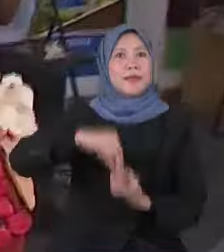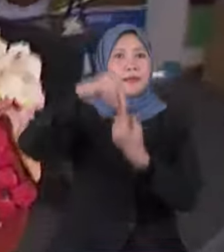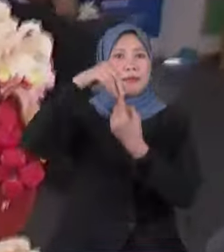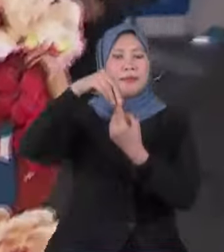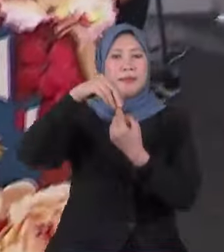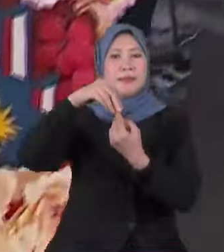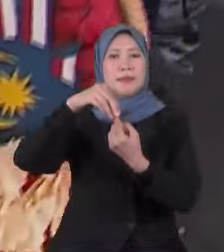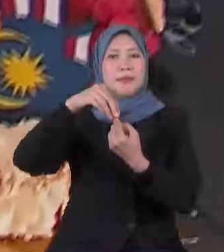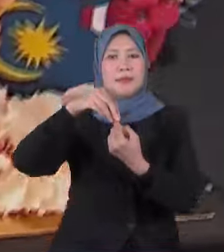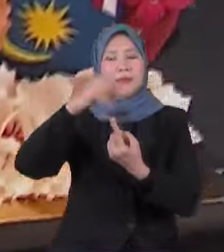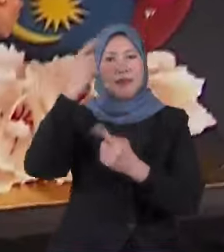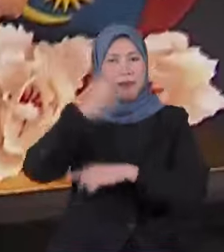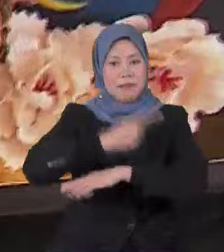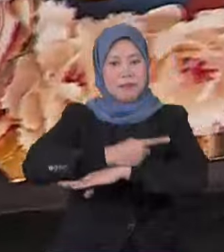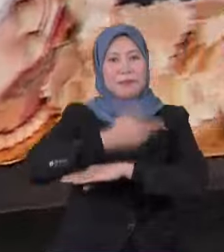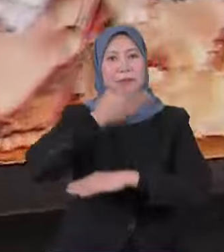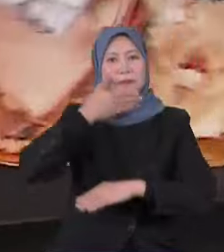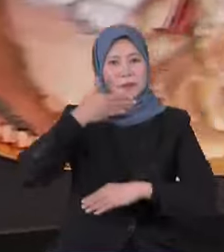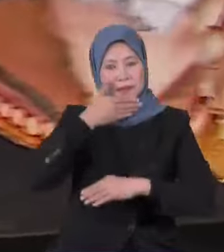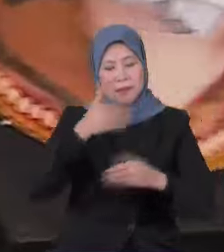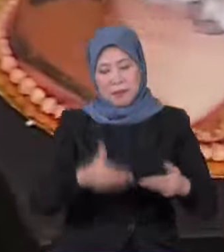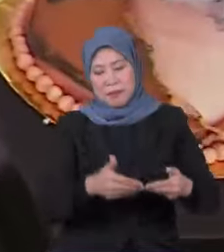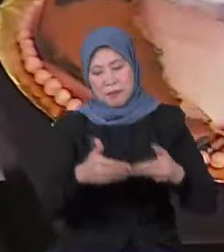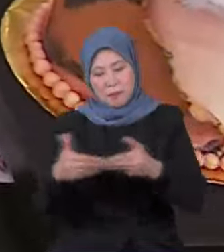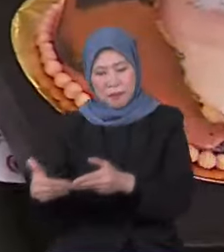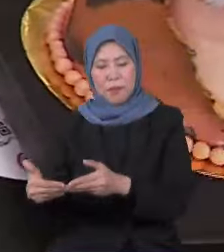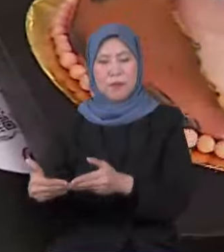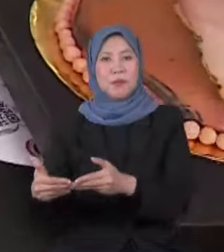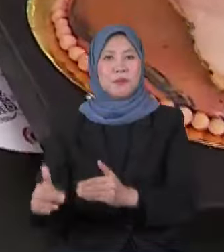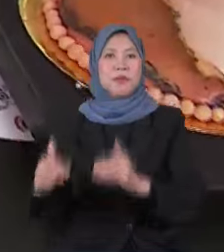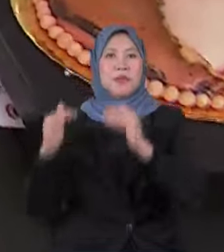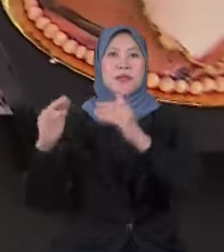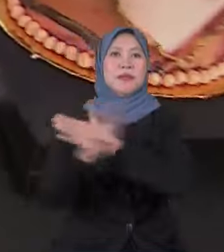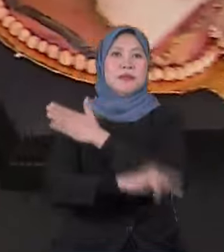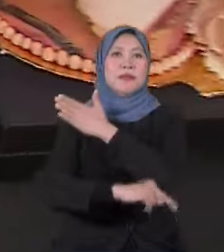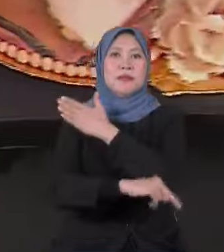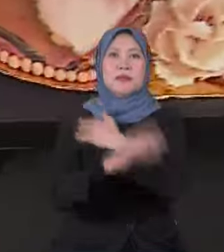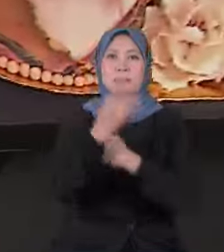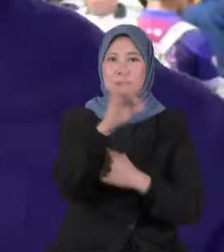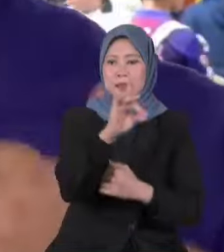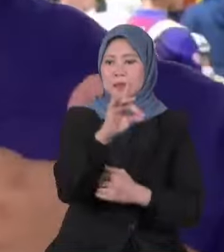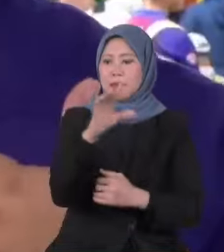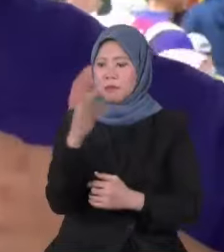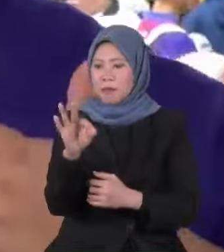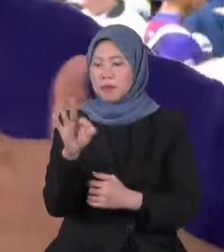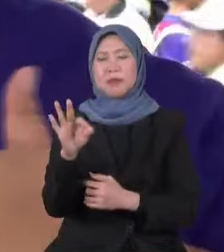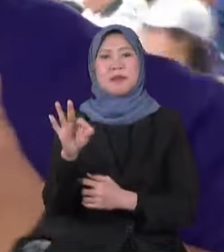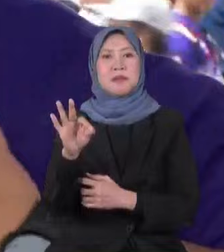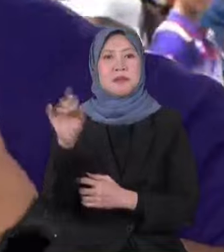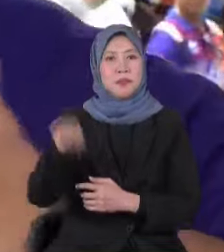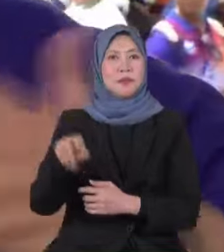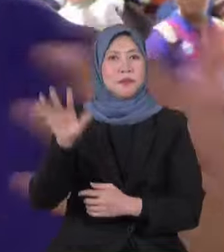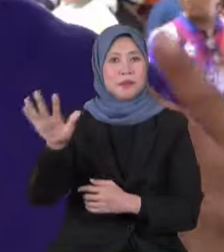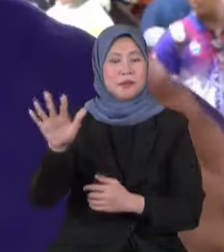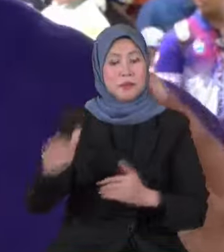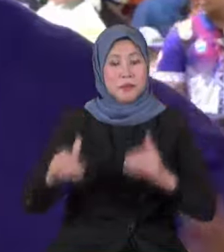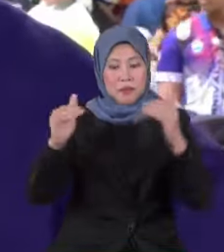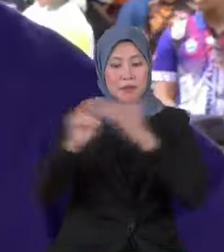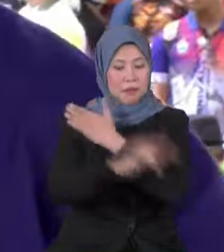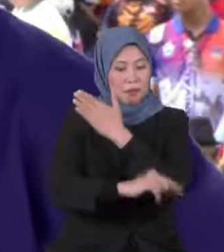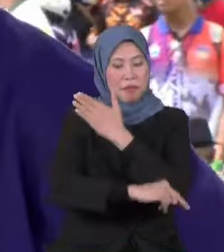sempena Hari Belia Negara. Dan kita sambunglah Hari Belia di peringkat negeri pada 18 dan 19 yang lepas. Di peringkat negeri semua